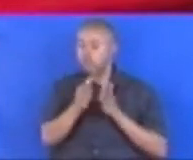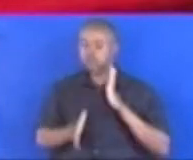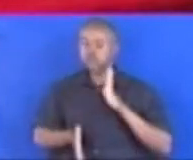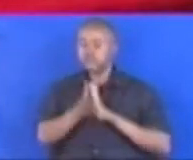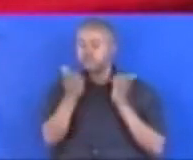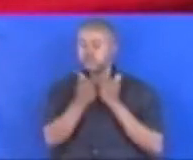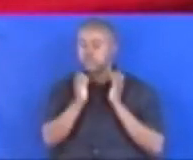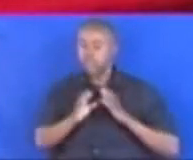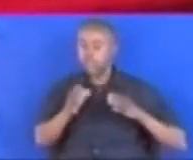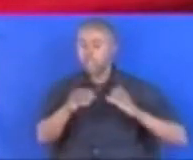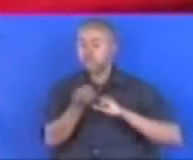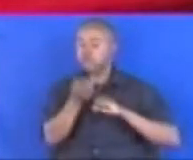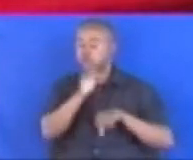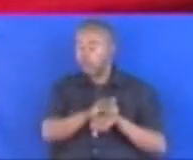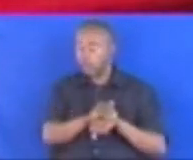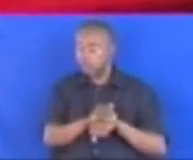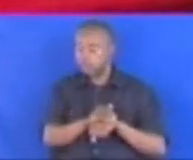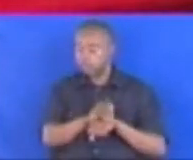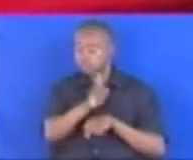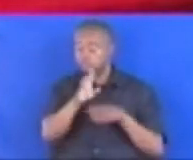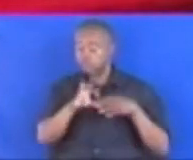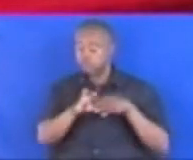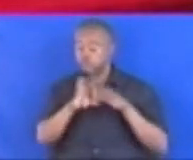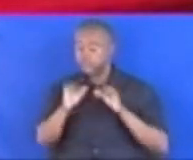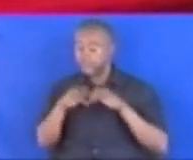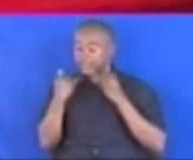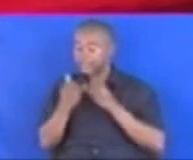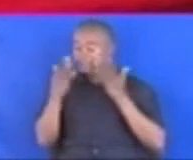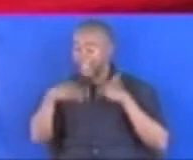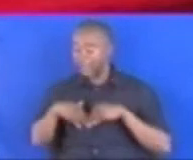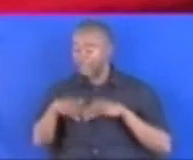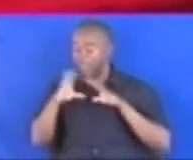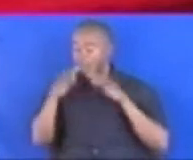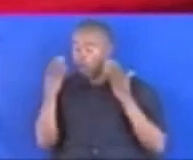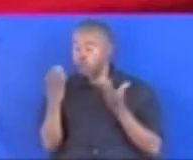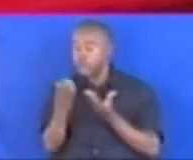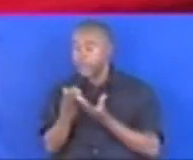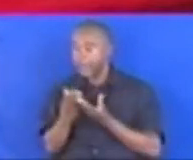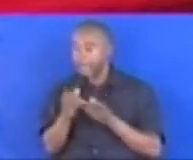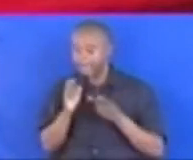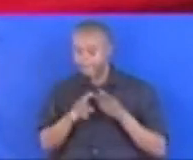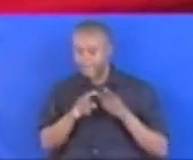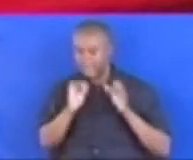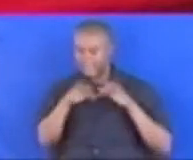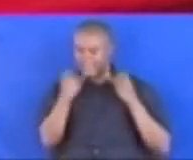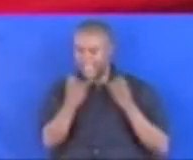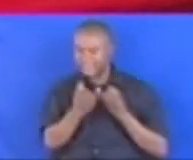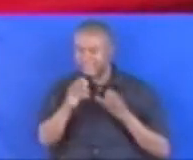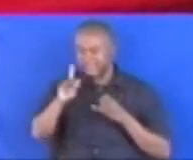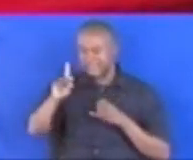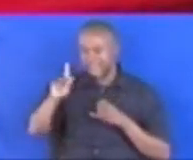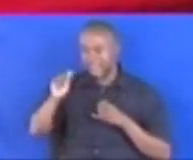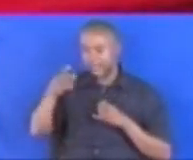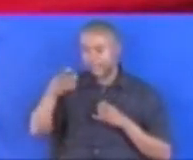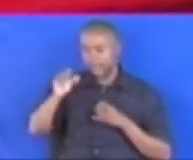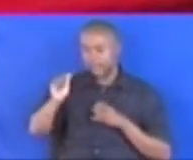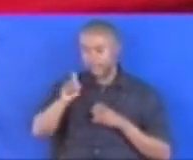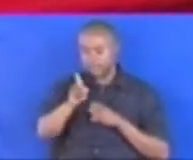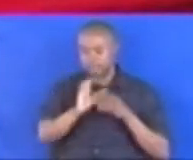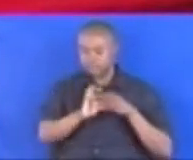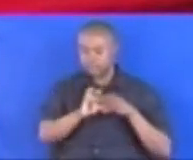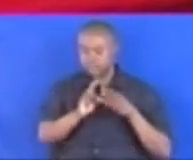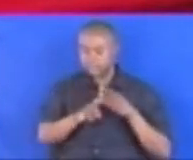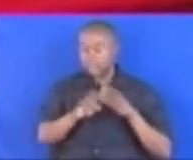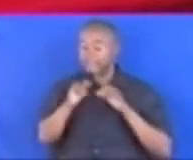ya wataalamu ambao kwa kushirikiana na taasisi ya afya ya dunia na vile vile za kikanda, yani East African Community na